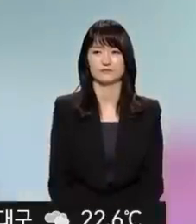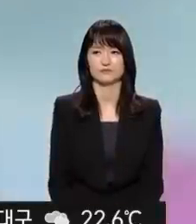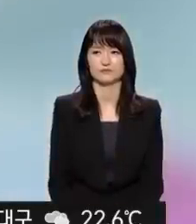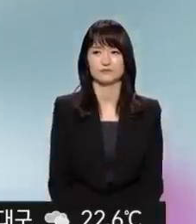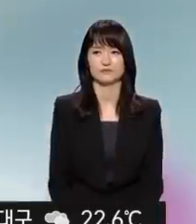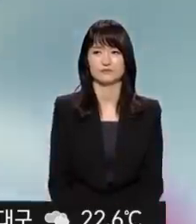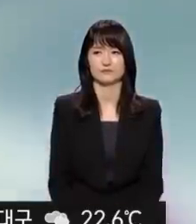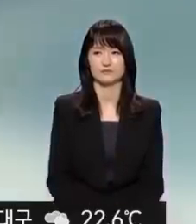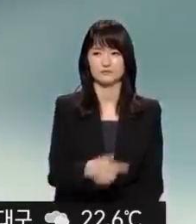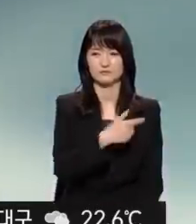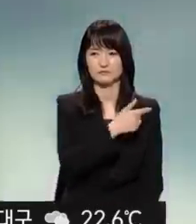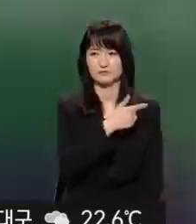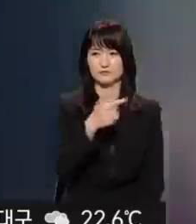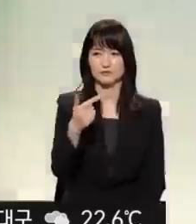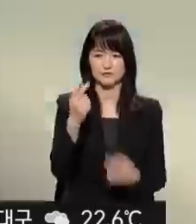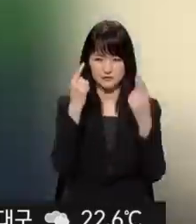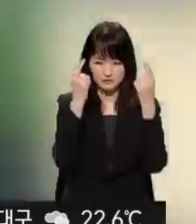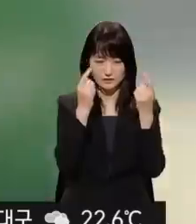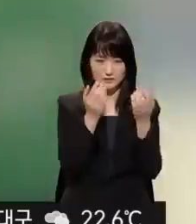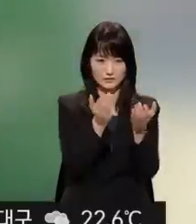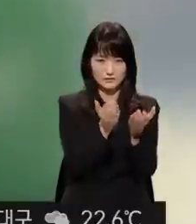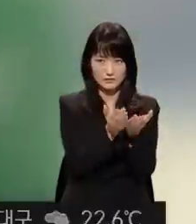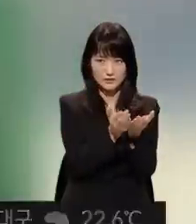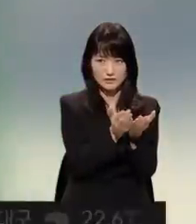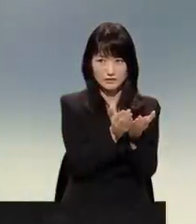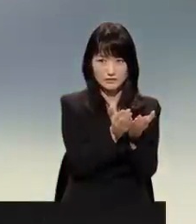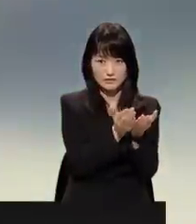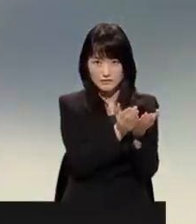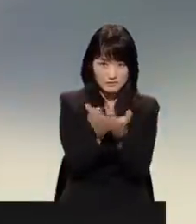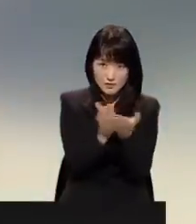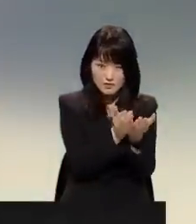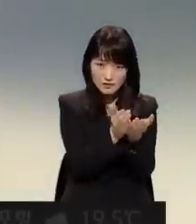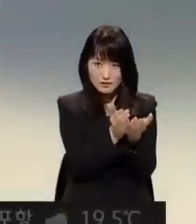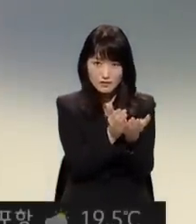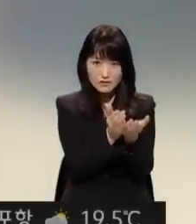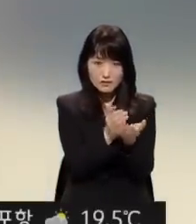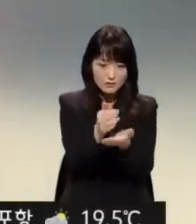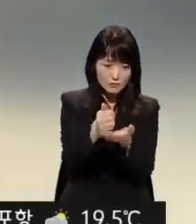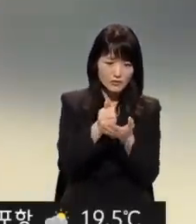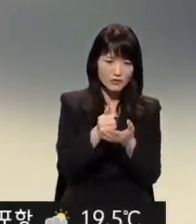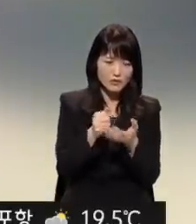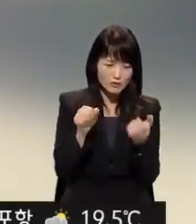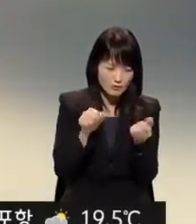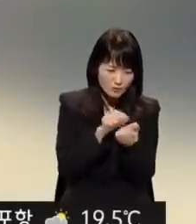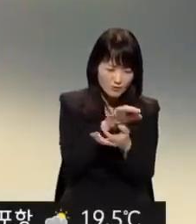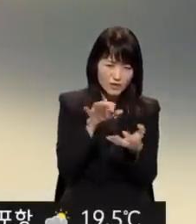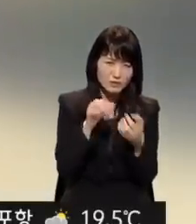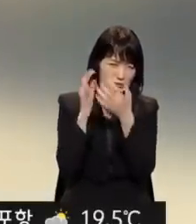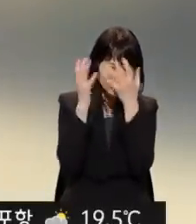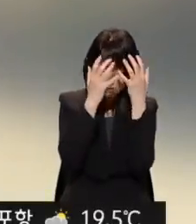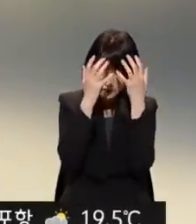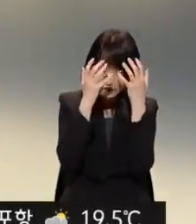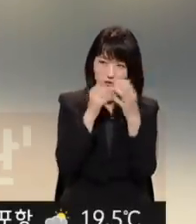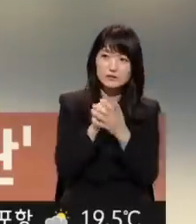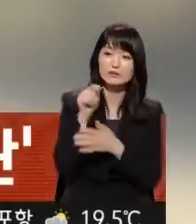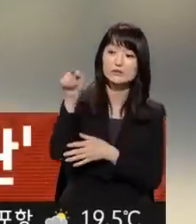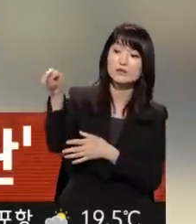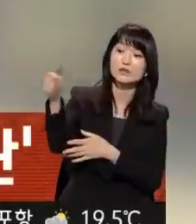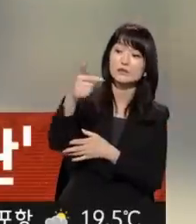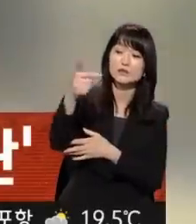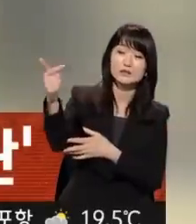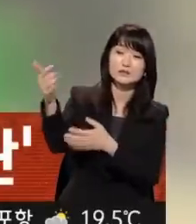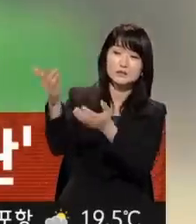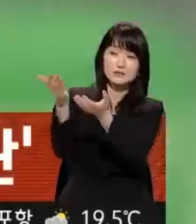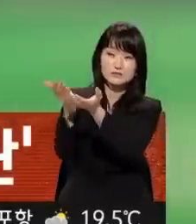네, 이곳은 고속 여객선 아닙니다. 그런데 배가 갑자기 크게 흔들리면서 승객들이 혼란스러워합니다. 창밖으로 큰 화물선이